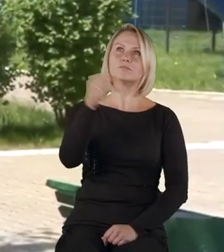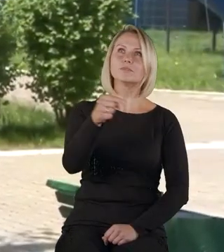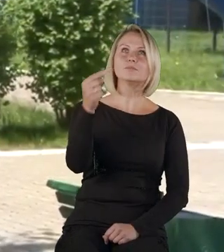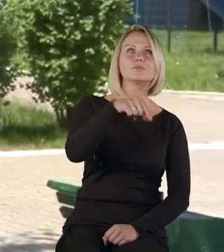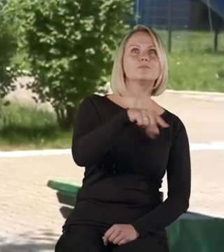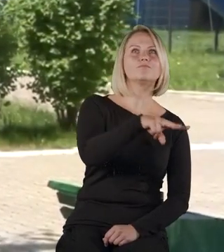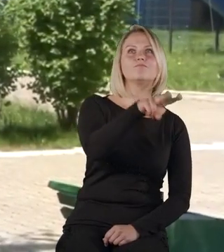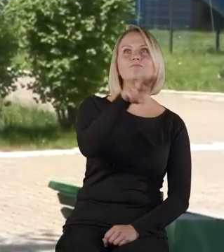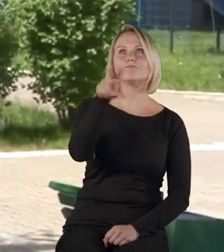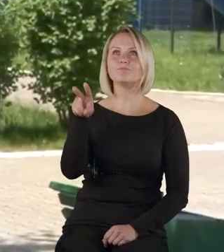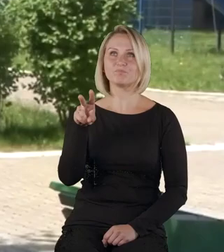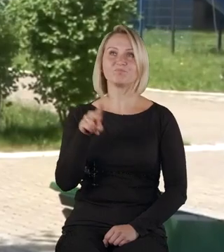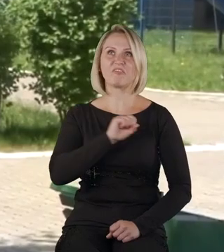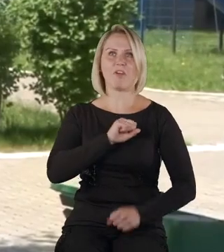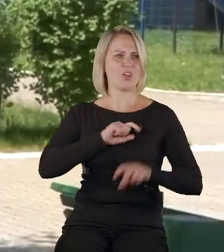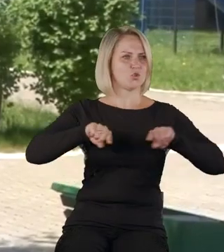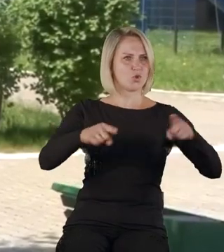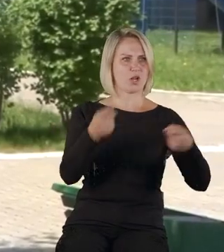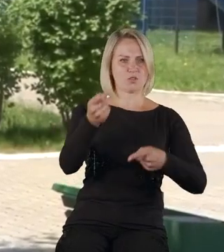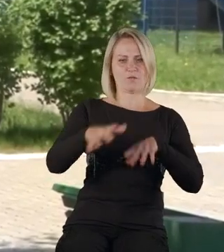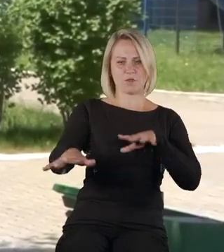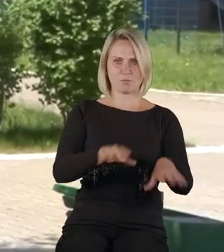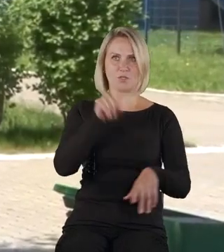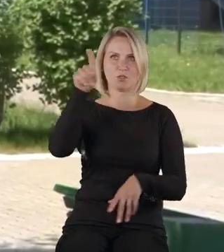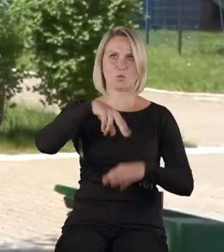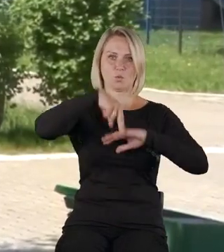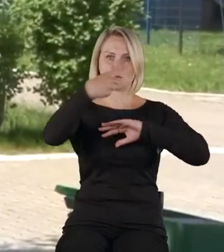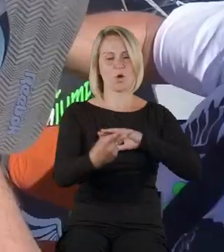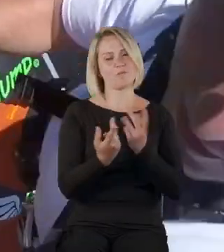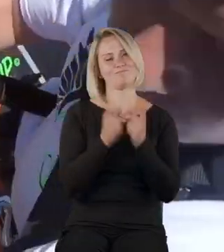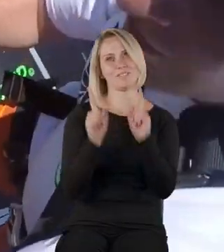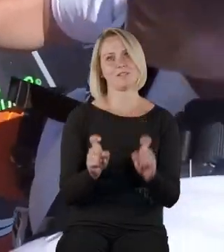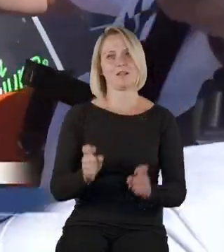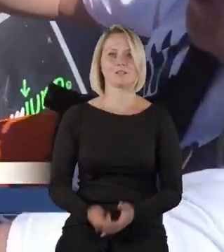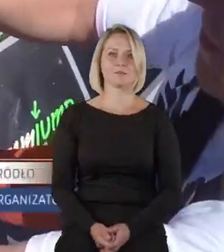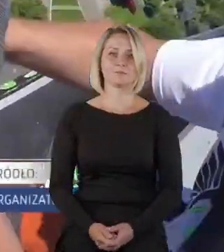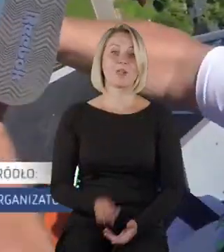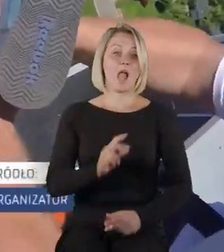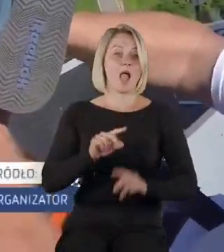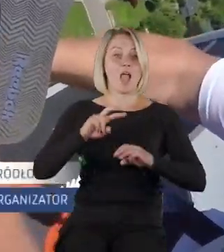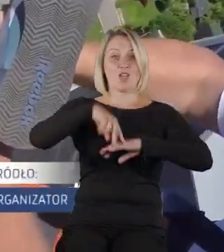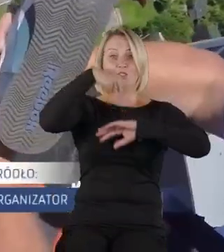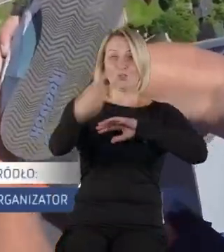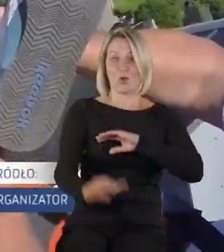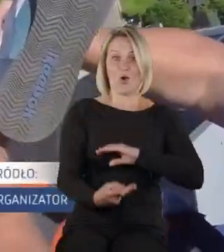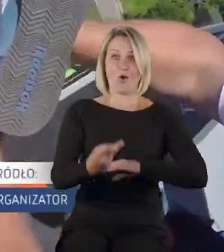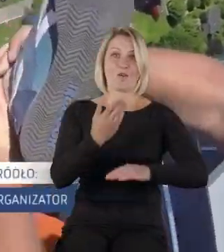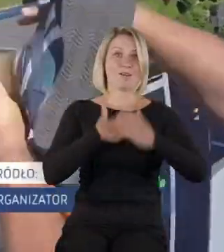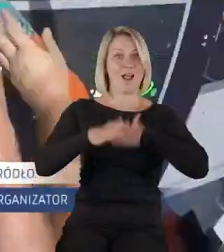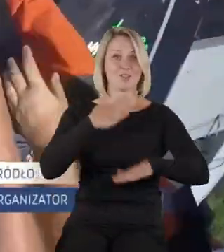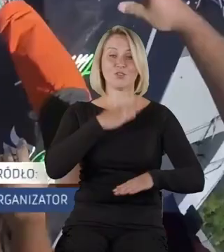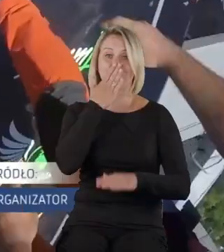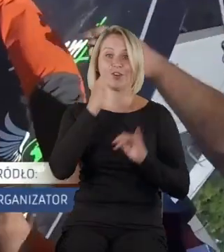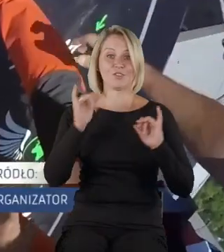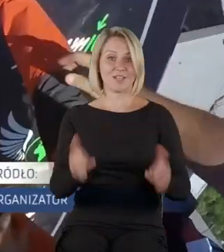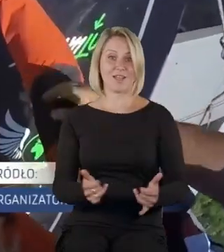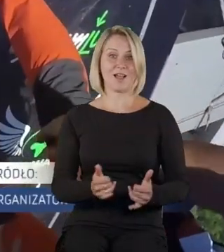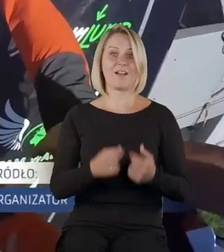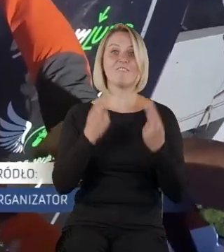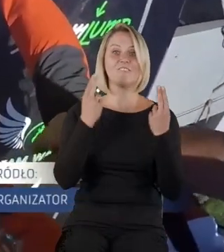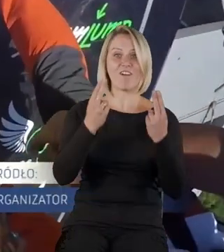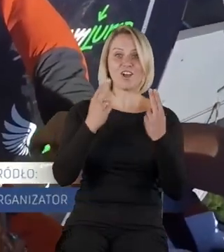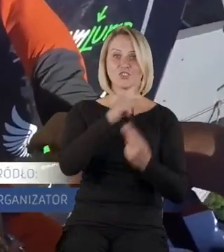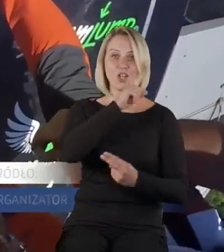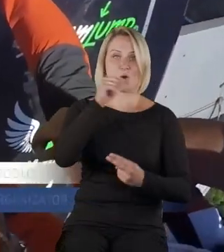i pomyślałem, że byłoby super zorganizować skoki w tym miejscu. No i tak to się zaczęło. Skoki dla samych skoków nie są istotne. Ważne jest to, że